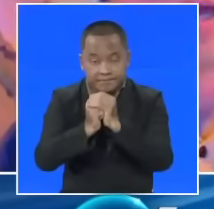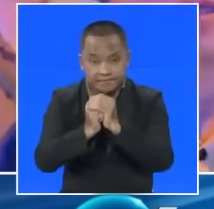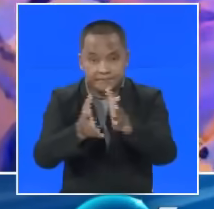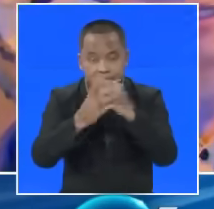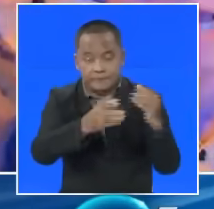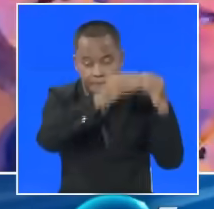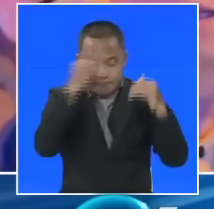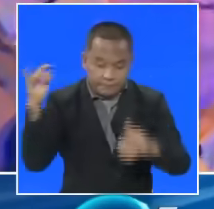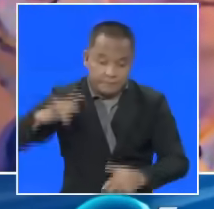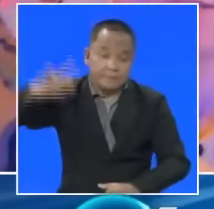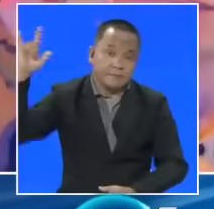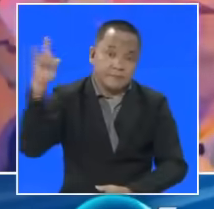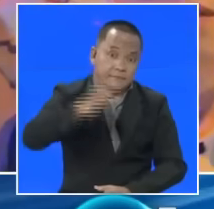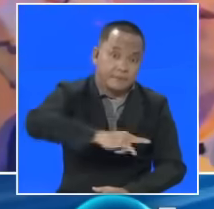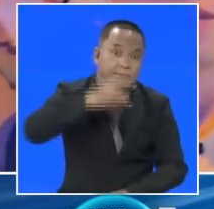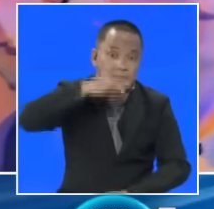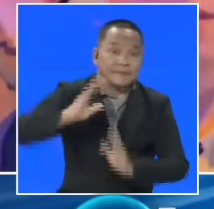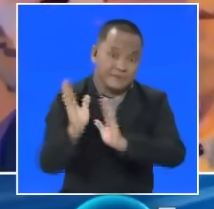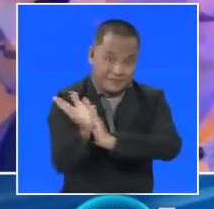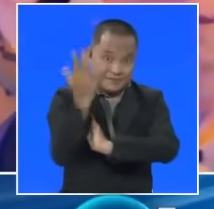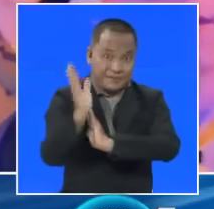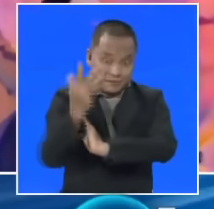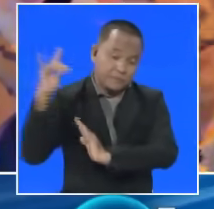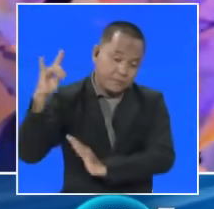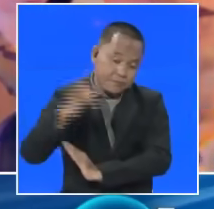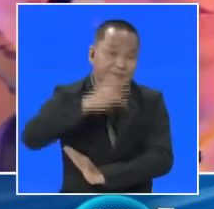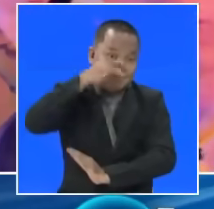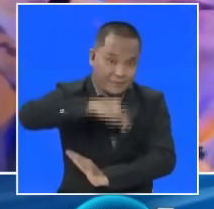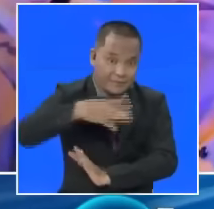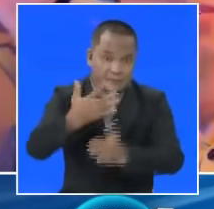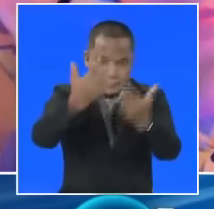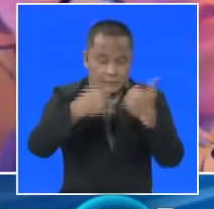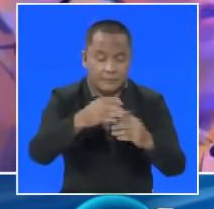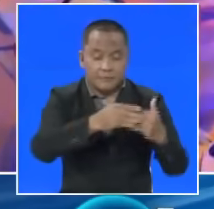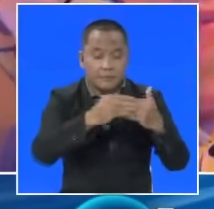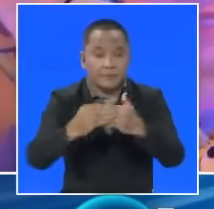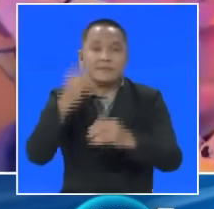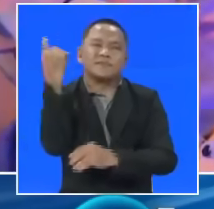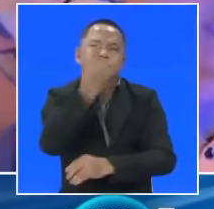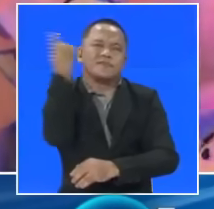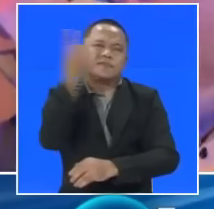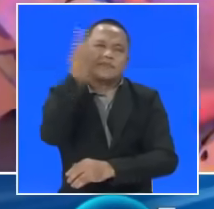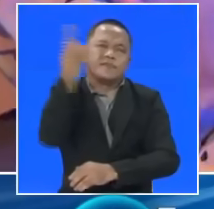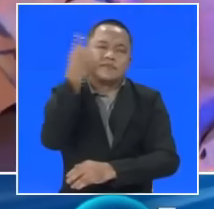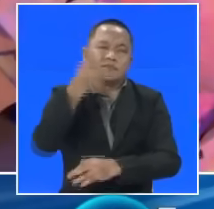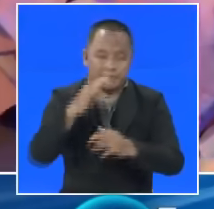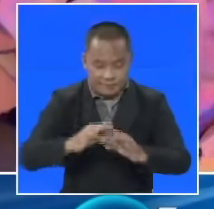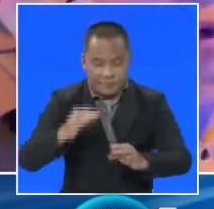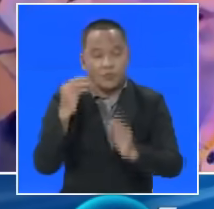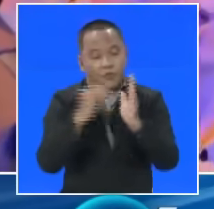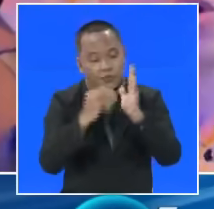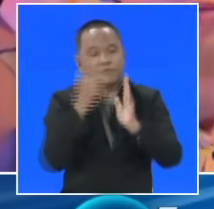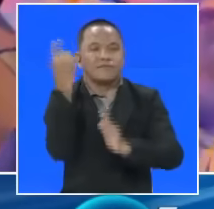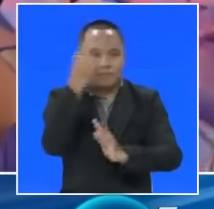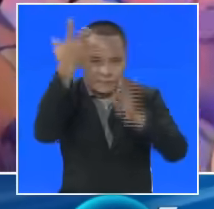แล้วเดินทางมาถึงประเทศไทยเมื่อช่วงเช้าที่ผ่านมานี้เองนะคะหลังจากพาการเที่ยวที่สถานที่ที่สำคัญในกรุงเทพม